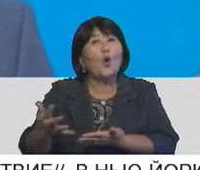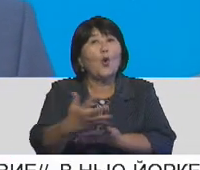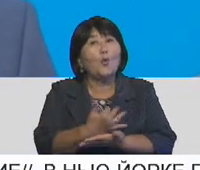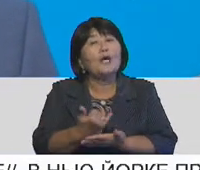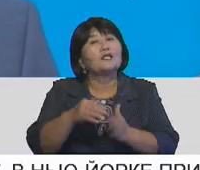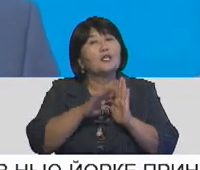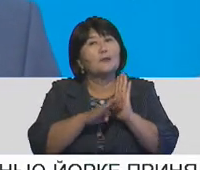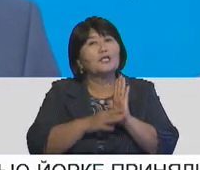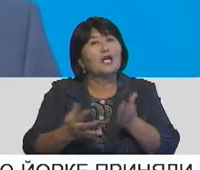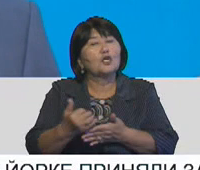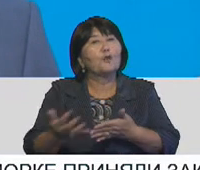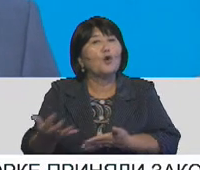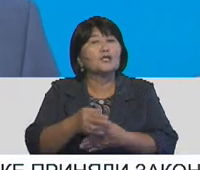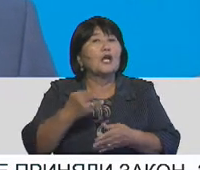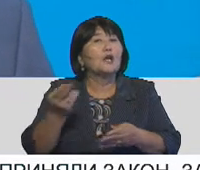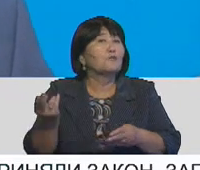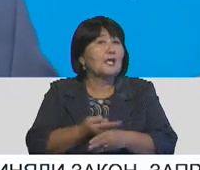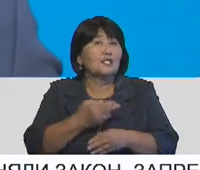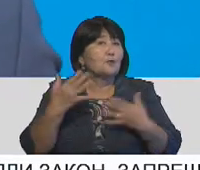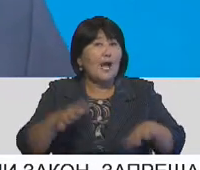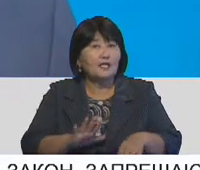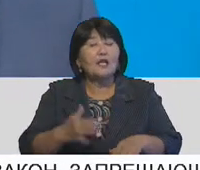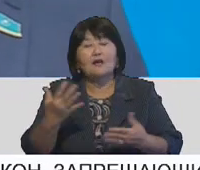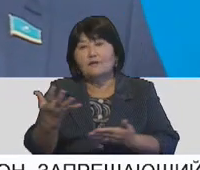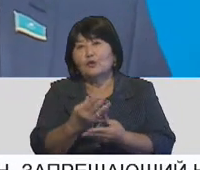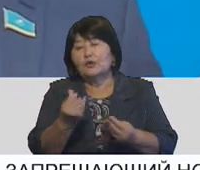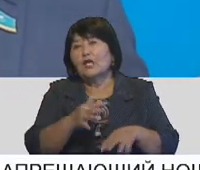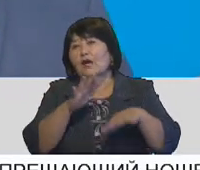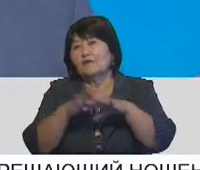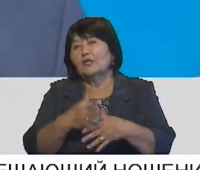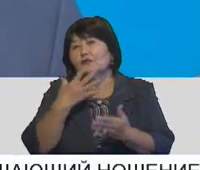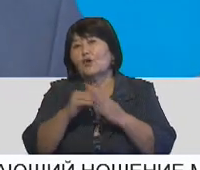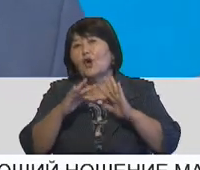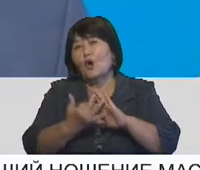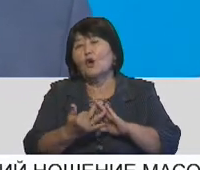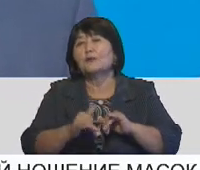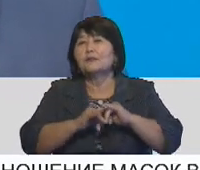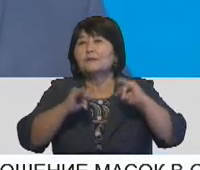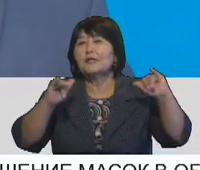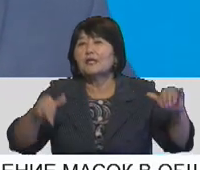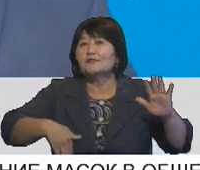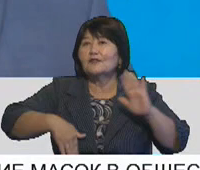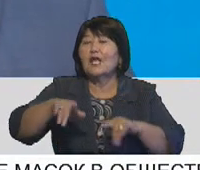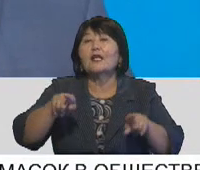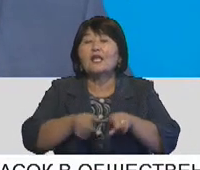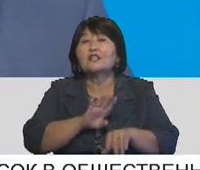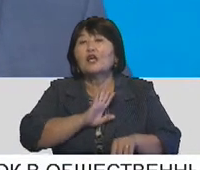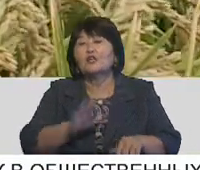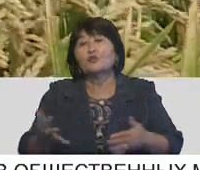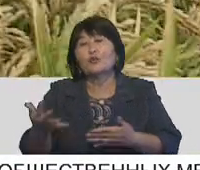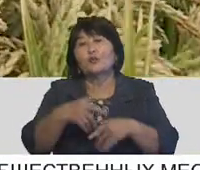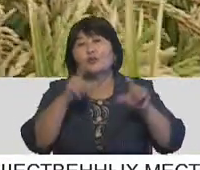задача - собрать урожай без потерь потом вырученные средства вкладывайте в свои аулы в их процветание тогда не будет оттока